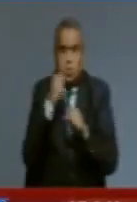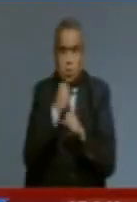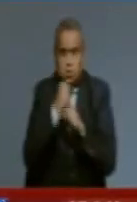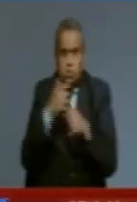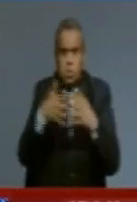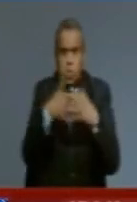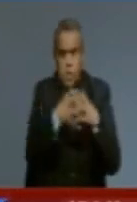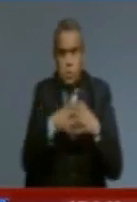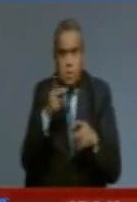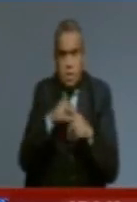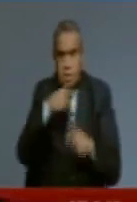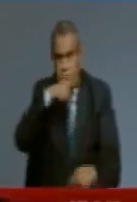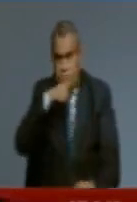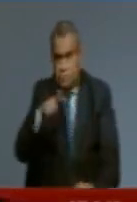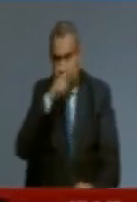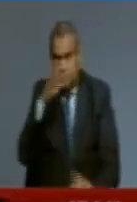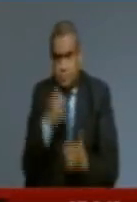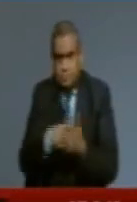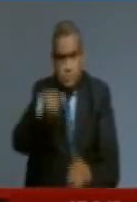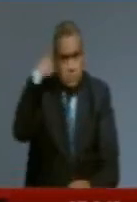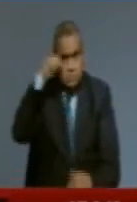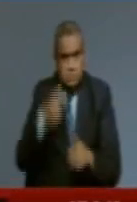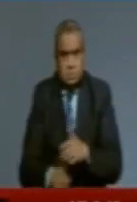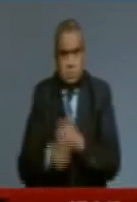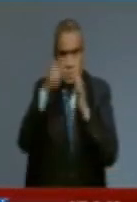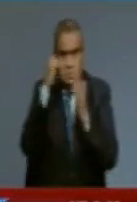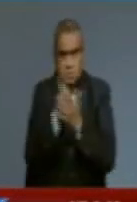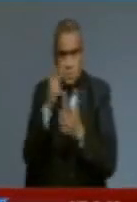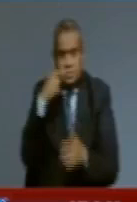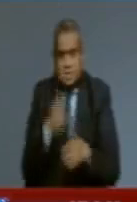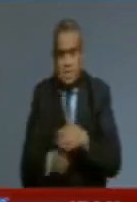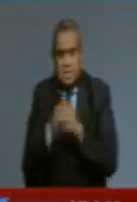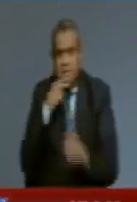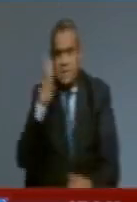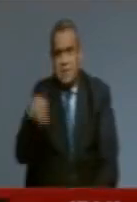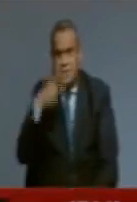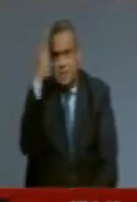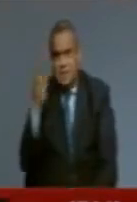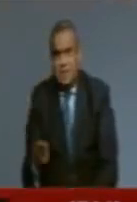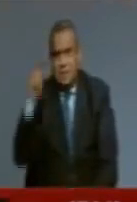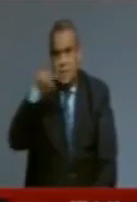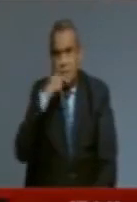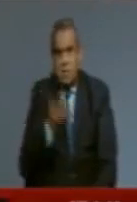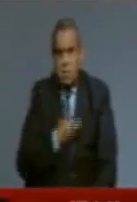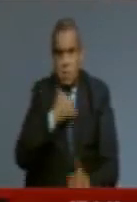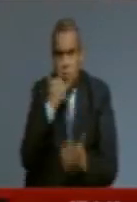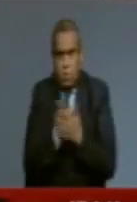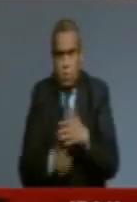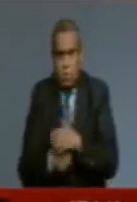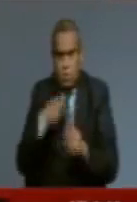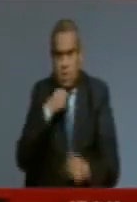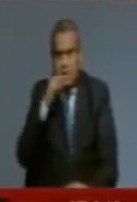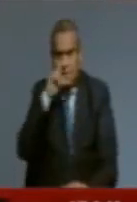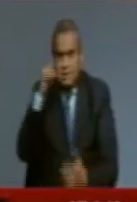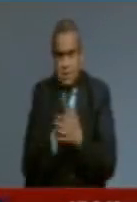الكلمة الآن لصاحب الغبطة باتريارك موسكو وسائر روسيا كيريل،